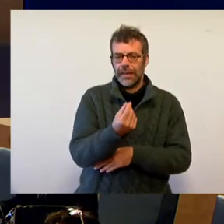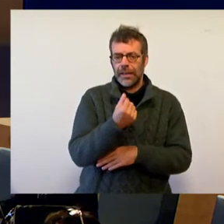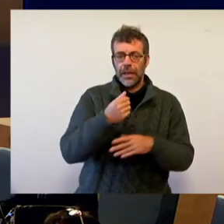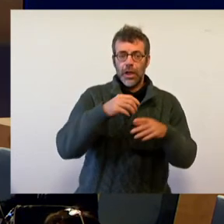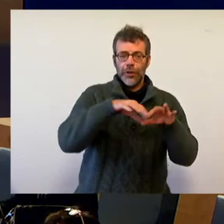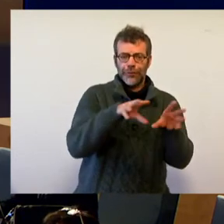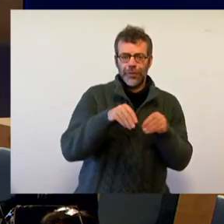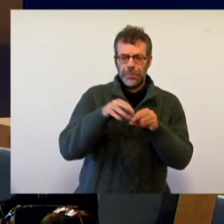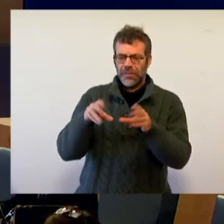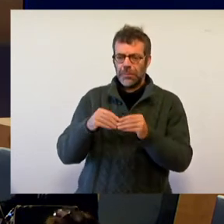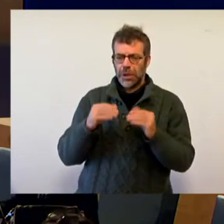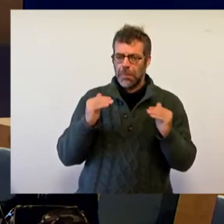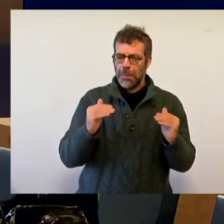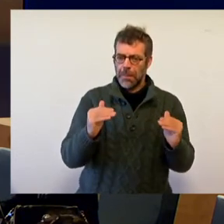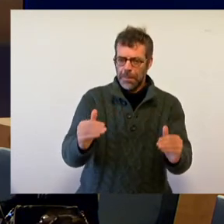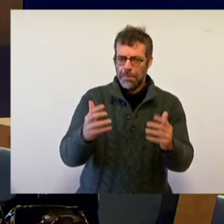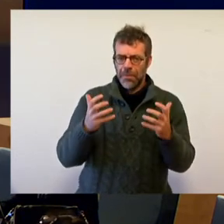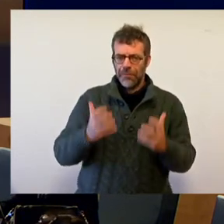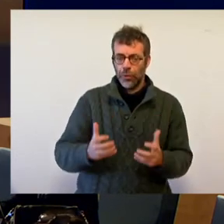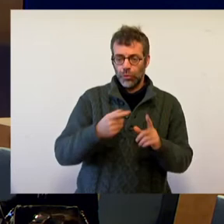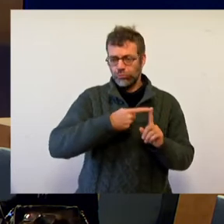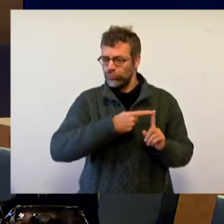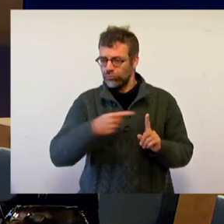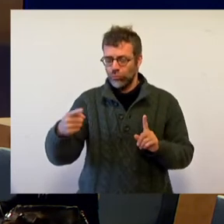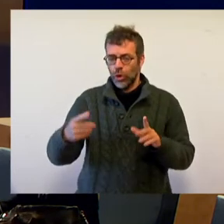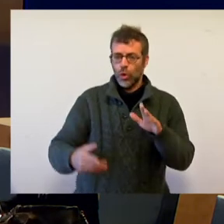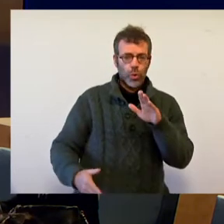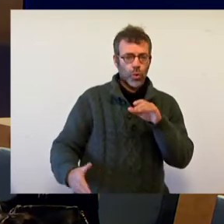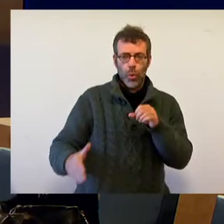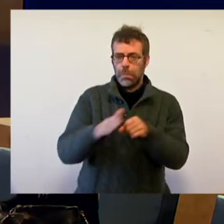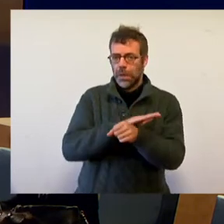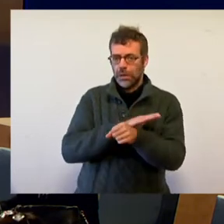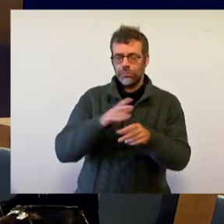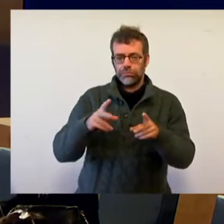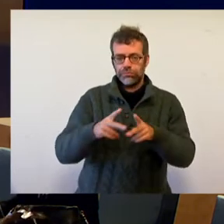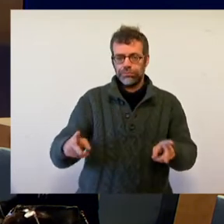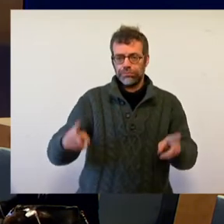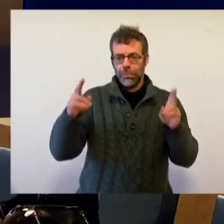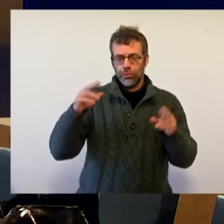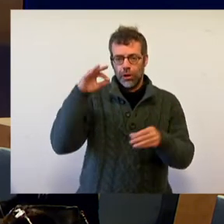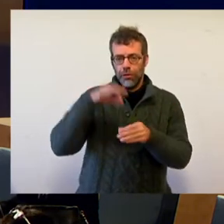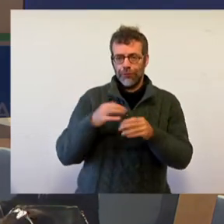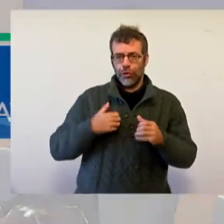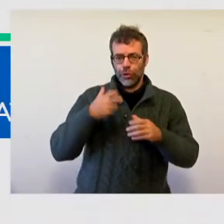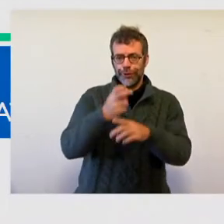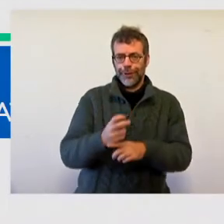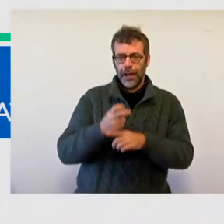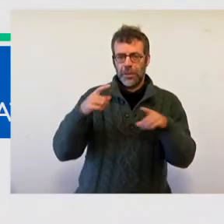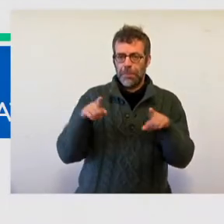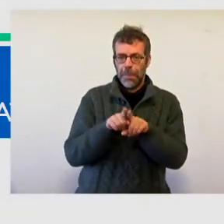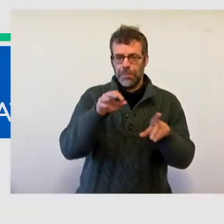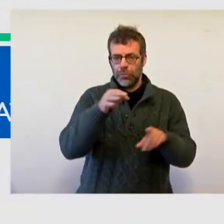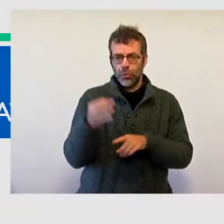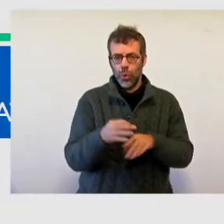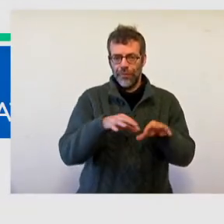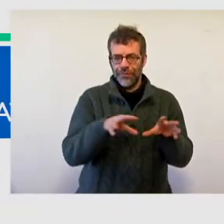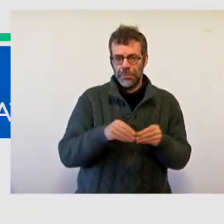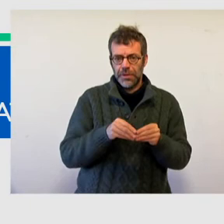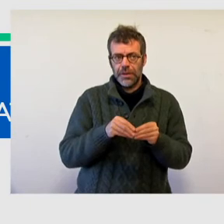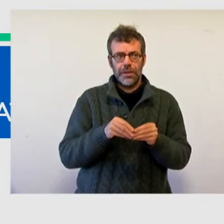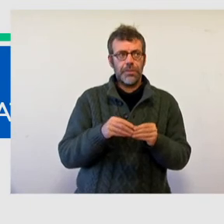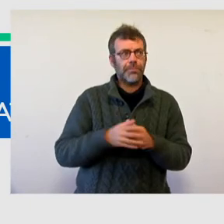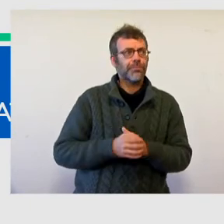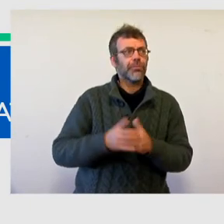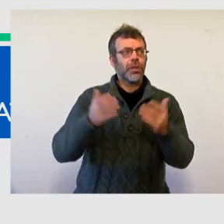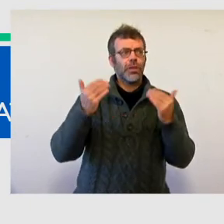aucune augmentation des taux pour la durée du mandat. Deuxième pilier, nous voulons pérenniser l'autofinancement et à ce titre